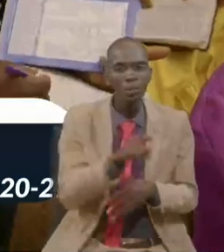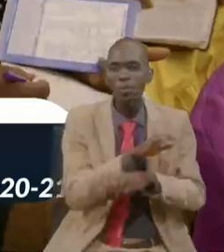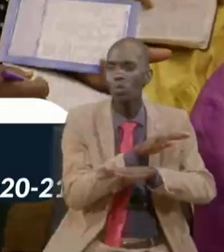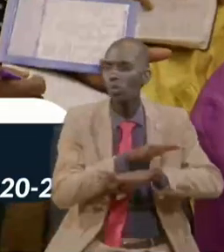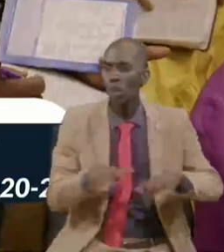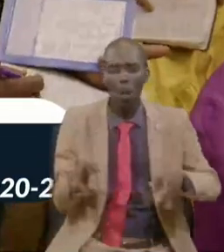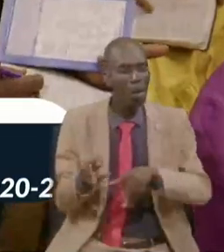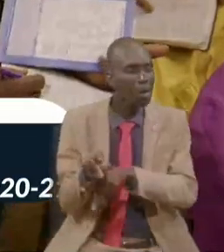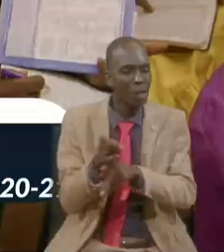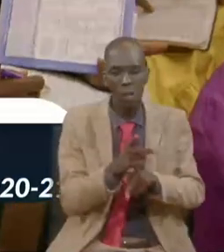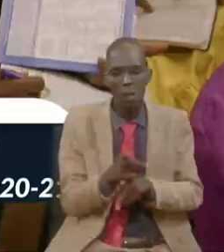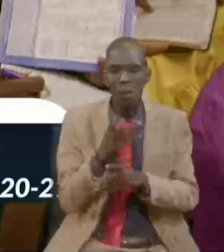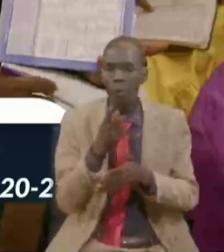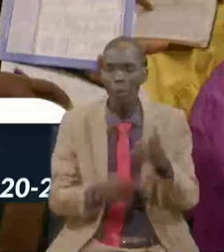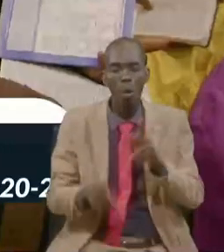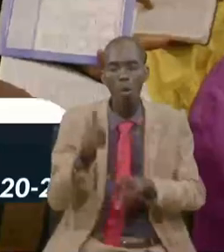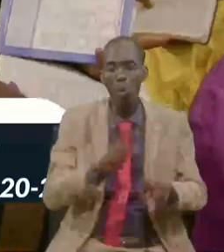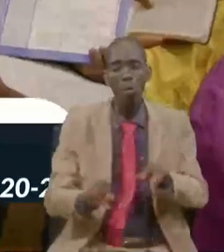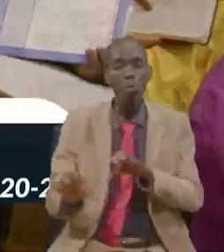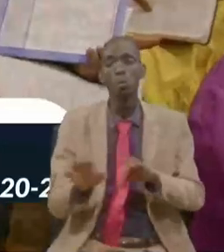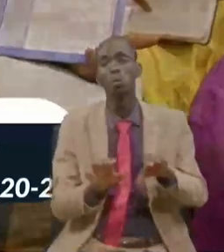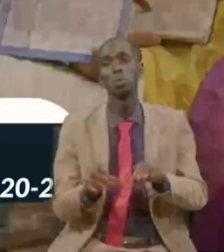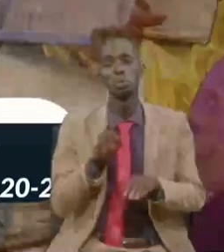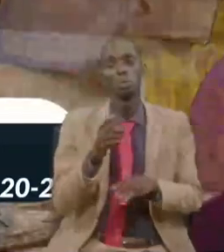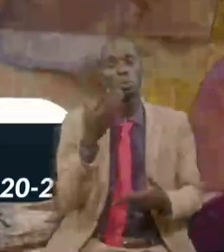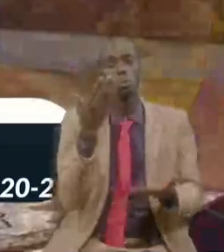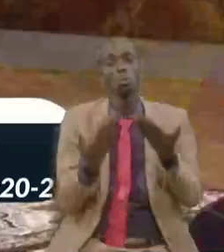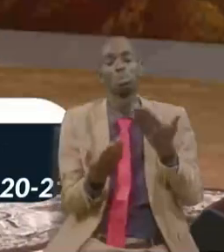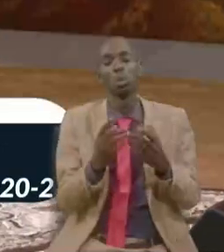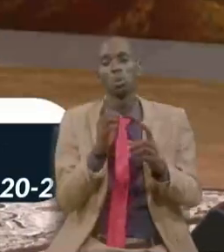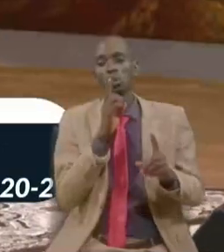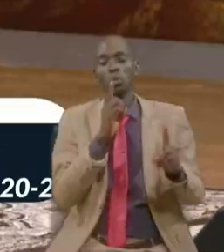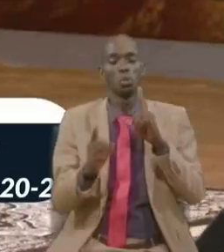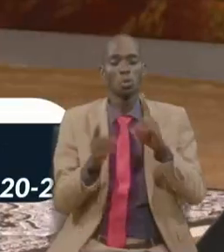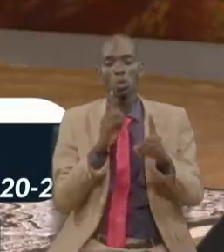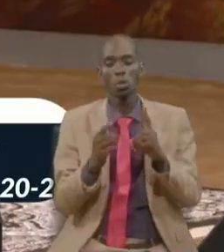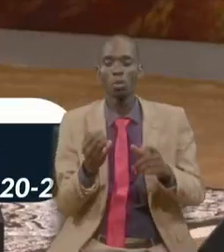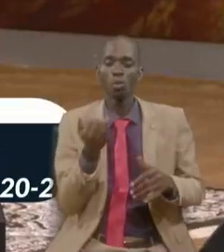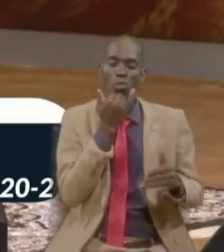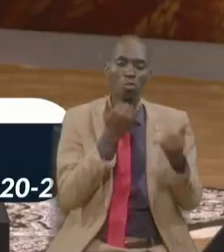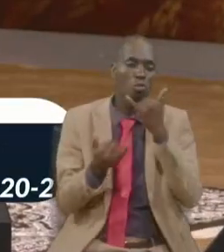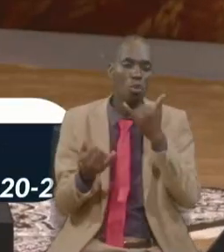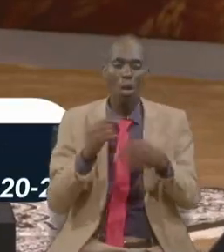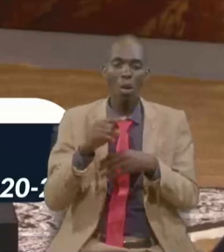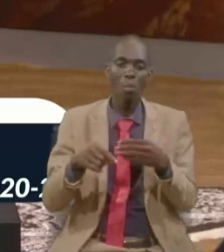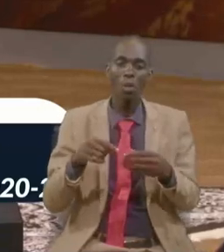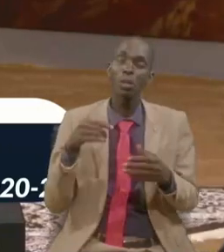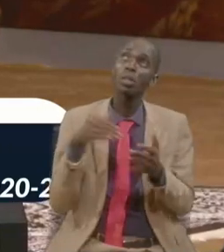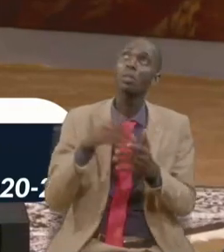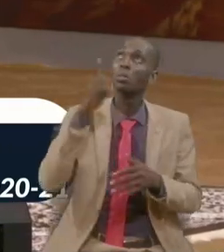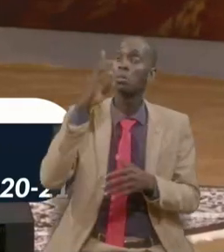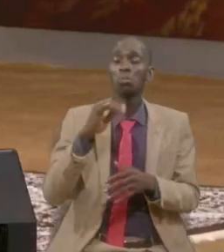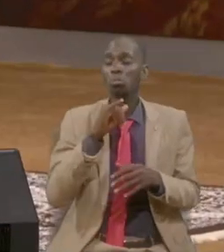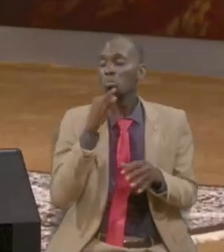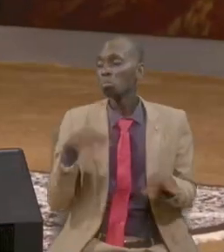qui ne font aucun cas de ce que les autres ont fait. Ils peuvent même cracher au visage de Dieu, cela